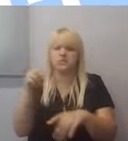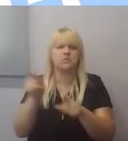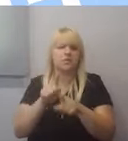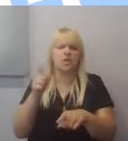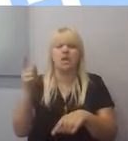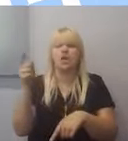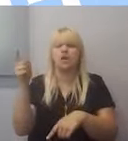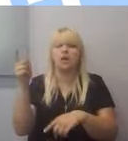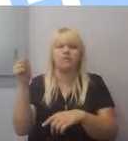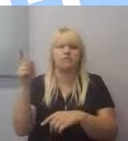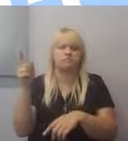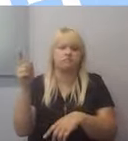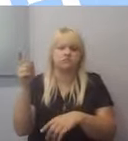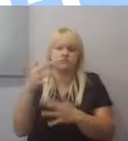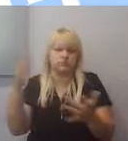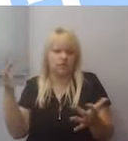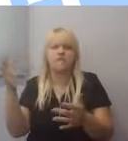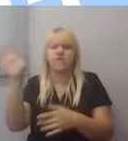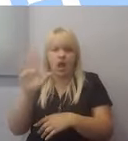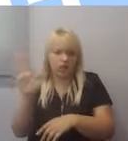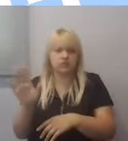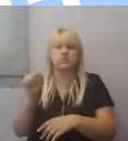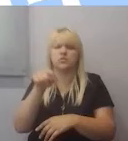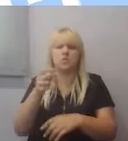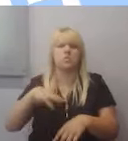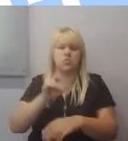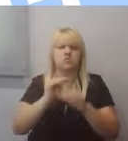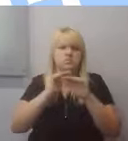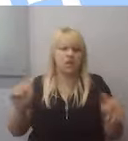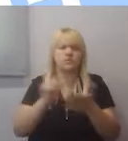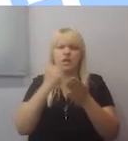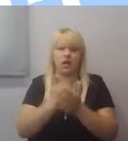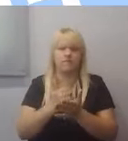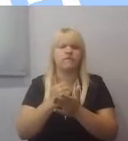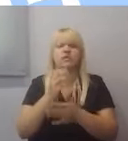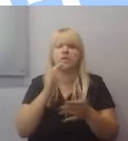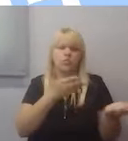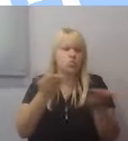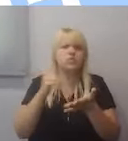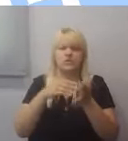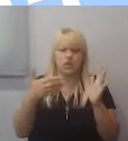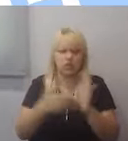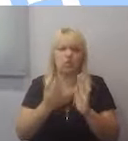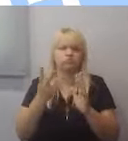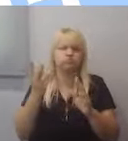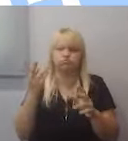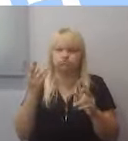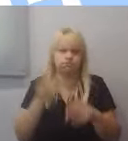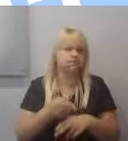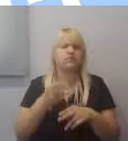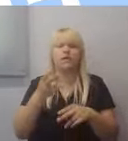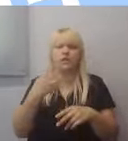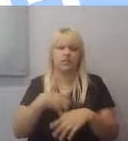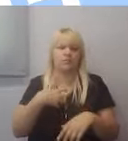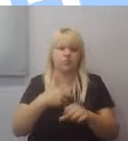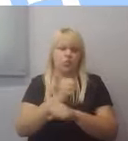ka mūsu pamata fokuss ir nodrošināt kritiskas funkcijas jeb jebkurā situācijā attiecīgi tāpēc gan ministrijām gan institūcijām gan arī